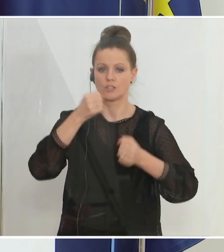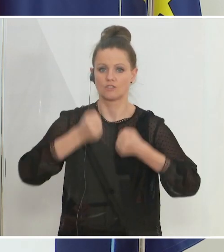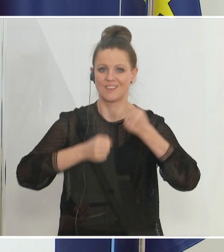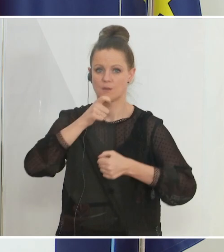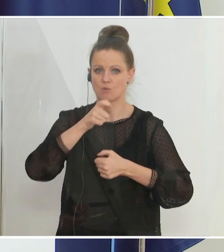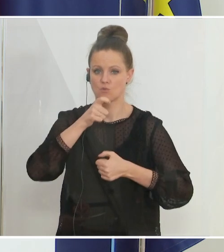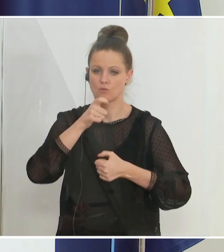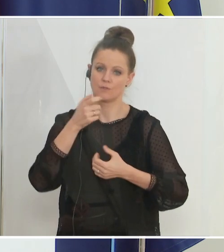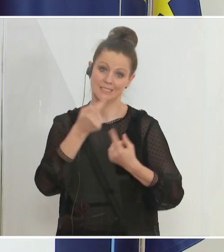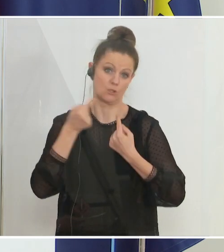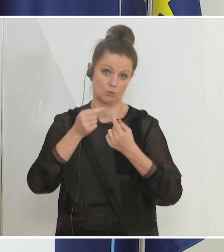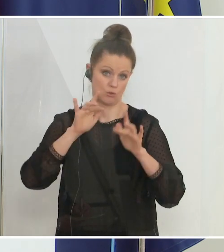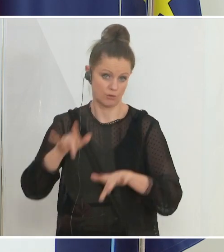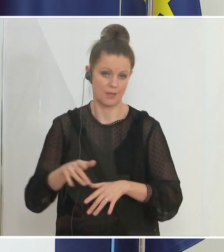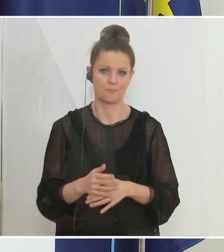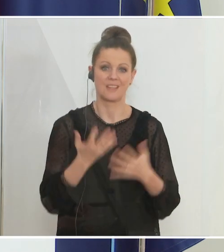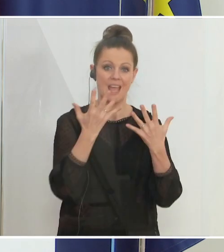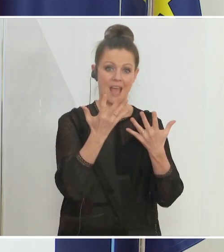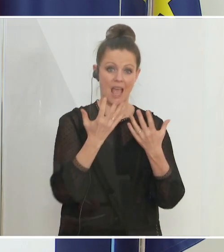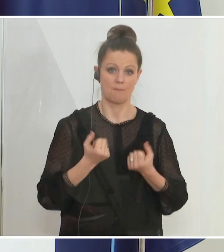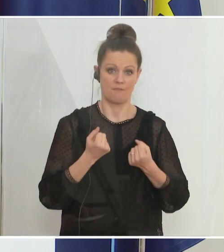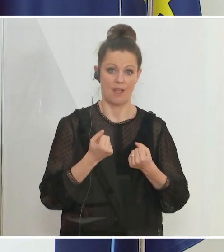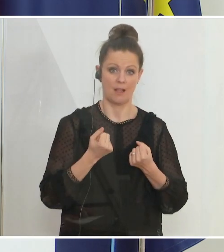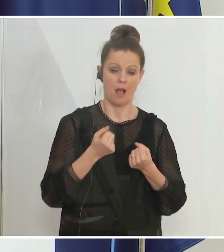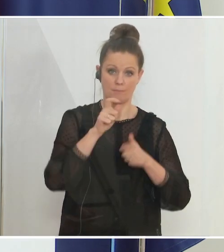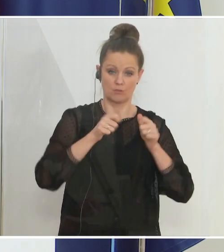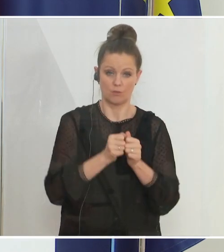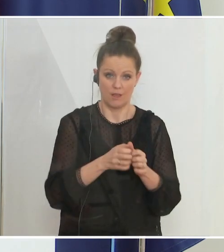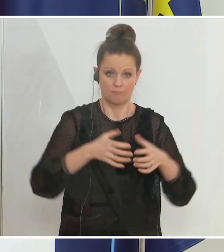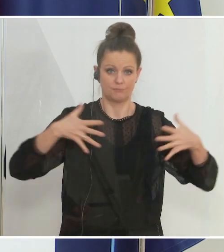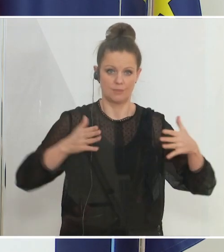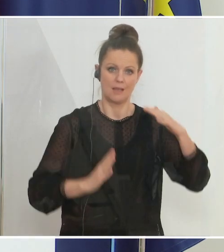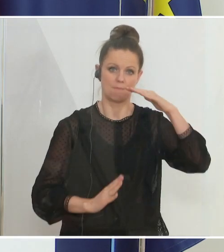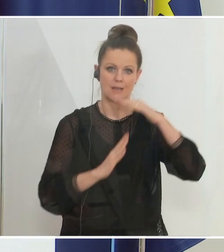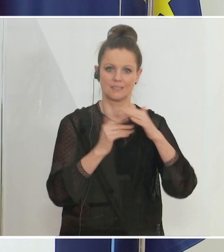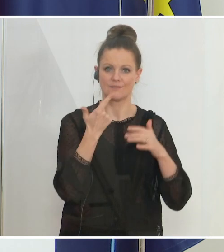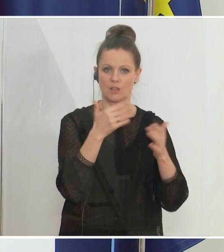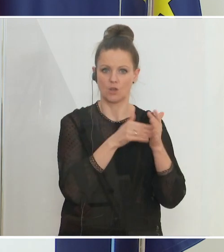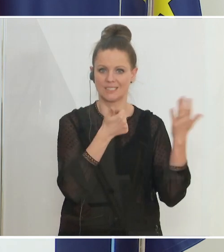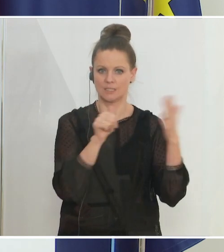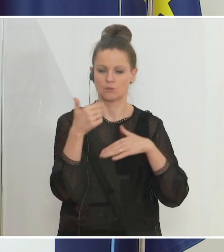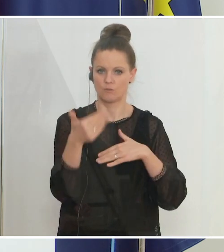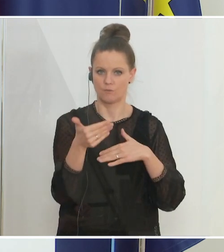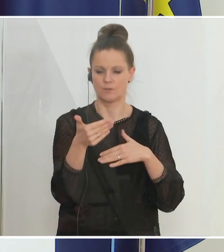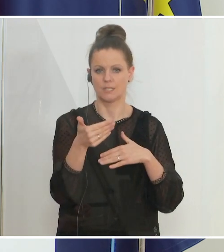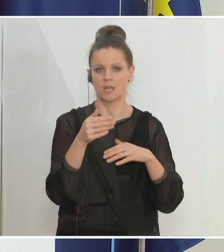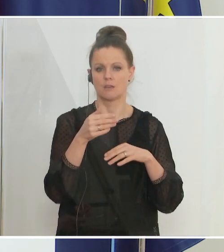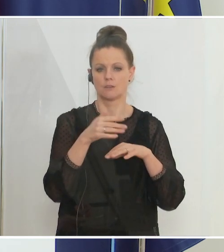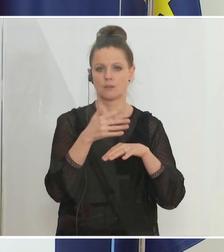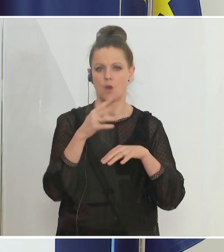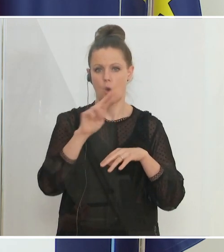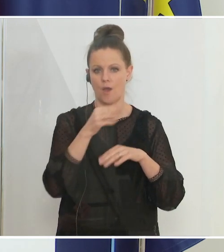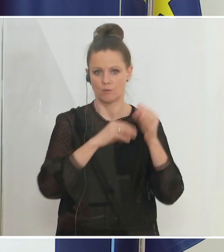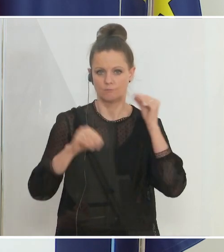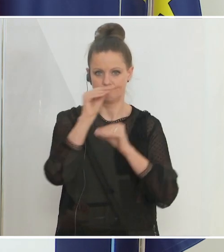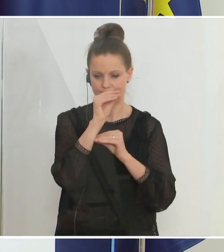Situation sind. Der Empfängerkreis wird jetzt ausgeweitet und die Höchsteinkommensgrenze auf 2.650 Euro erhöht. Das ist wichtig,